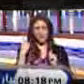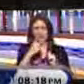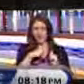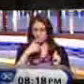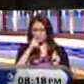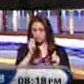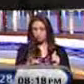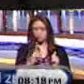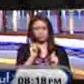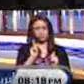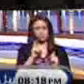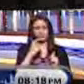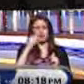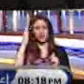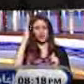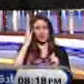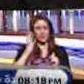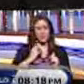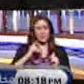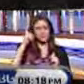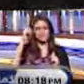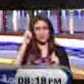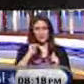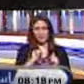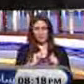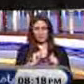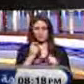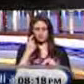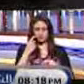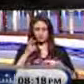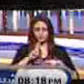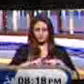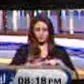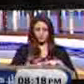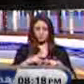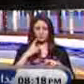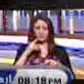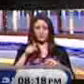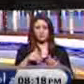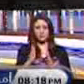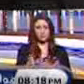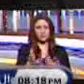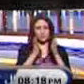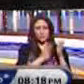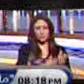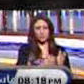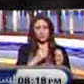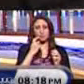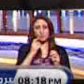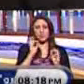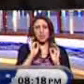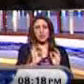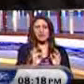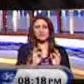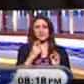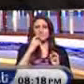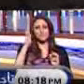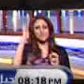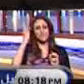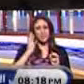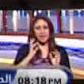ليبيا بتمر بفترة استثنائية، فترة تحول، بتسعى الدولة الليبية بكل قوة لفض